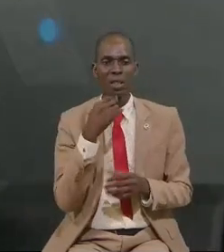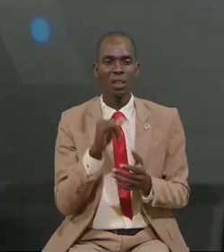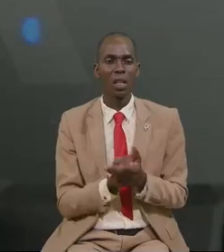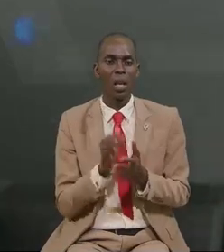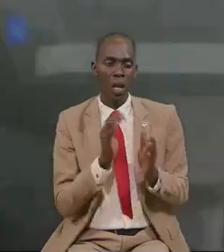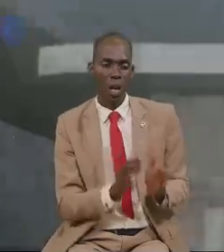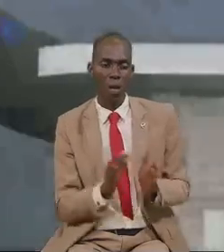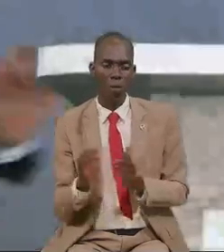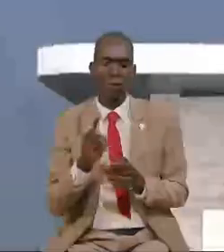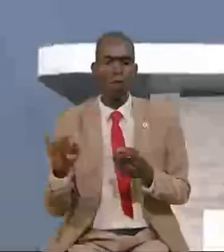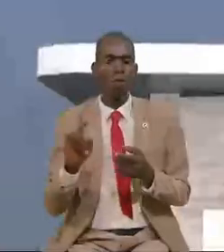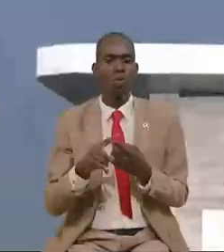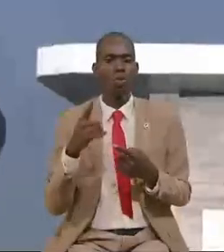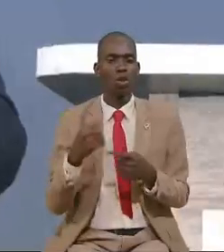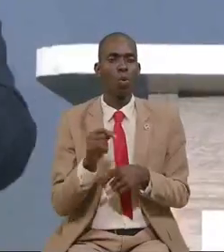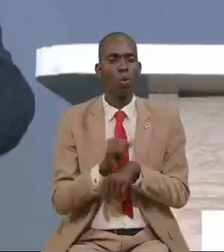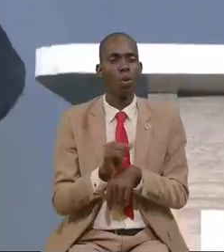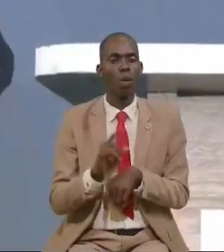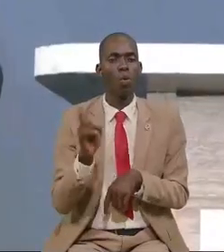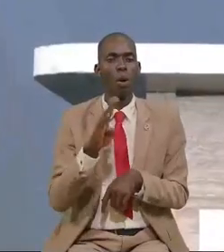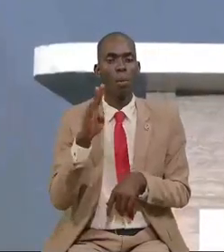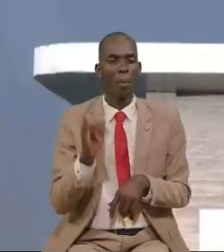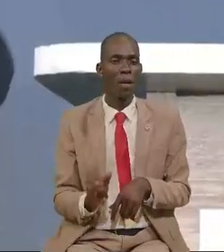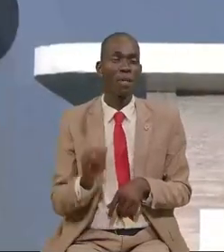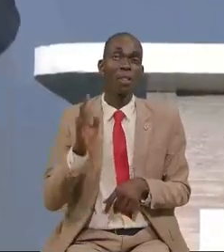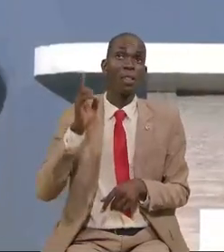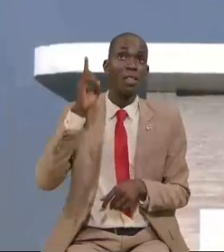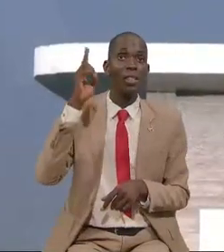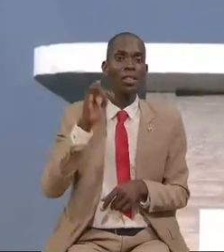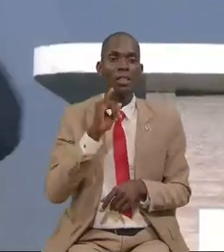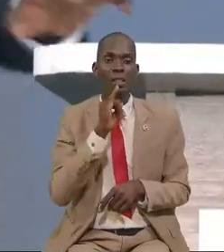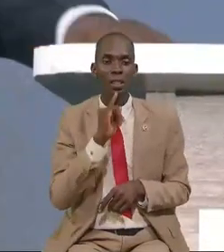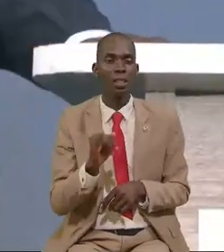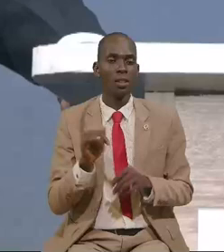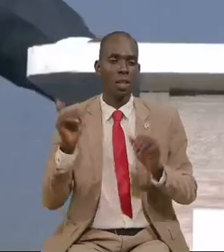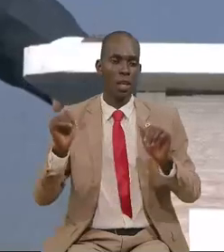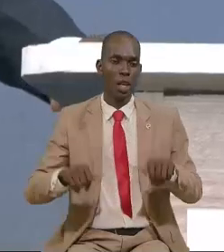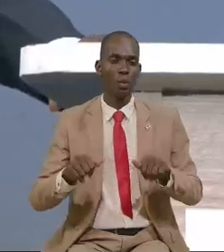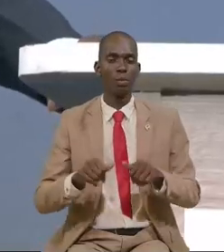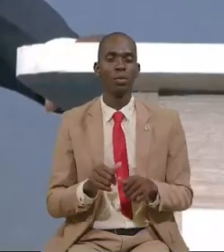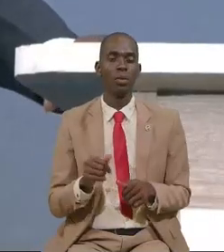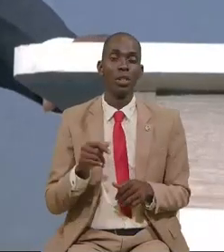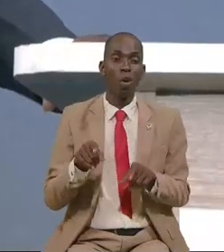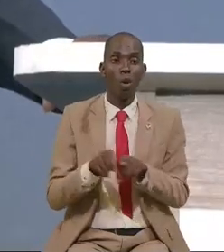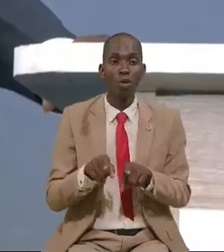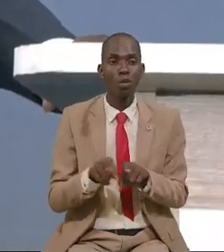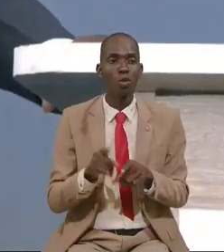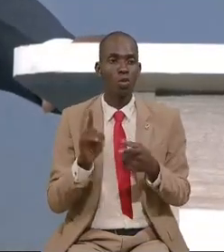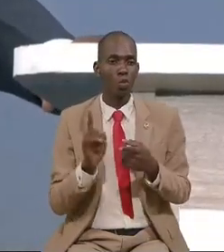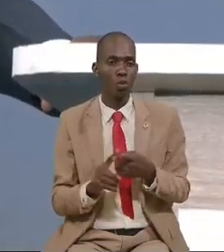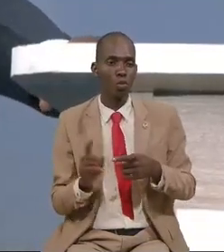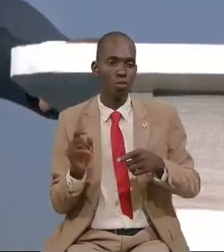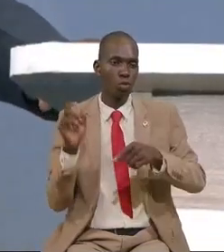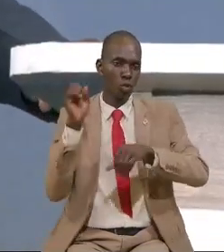Selon la puissance qu'il a, par le pouvoir qu'il a de s'assujettir